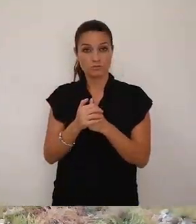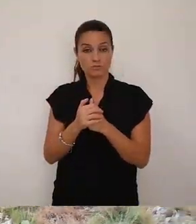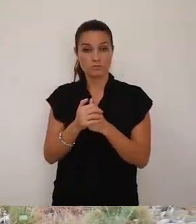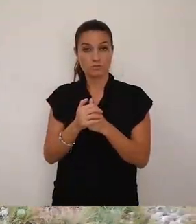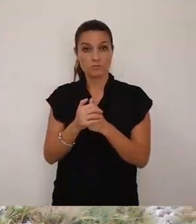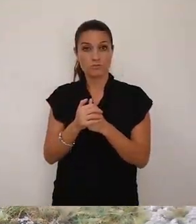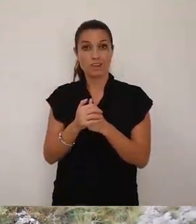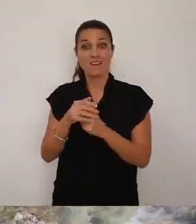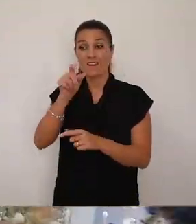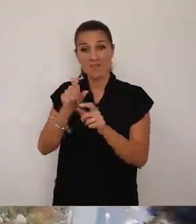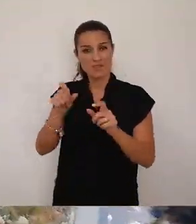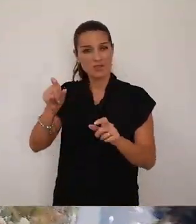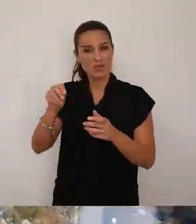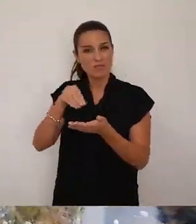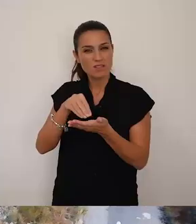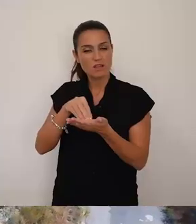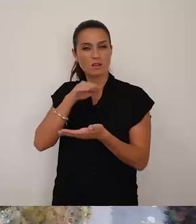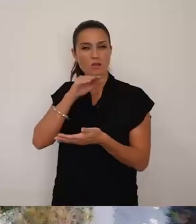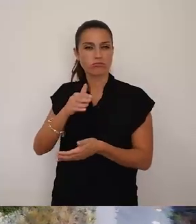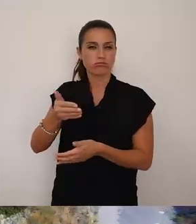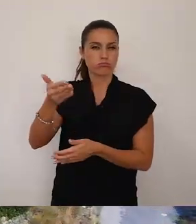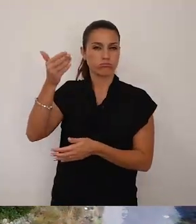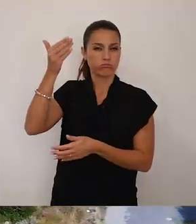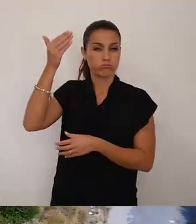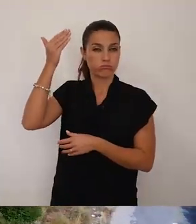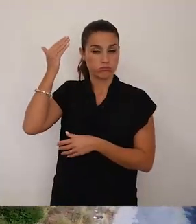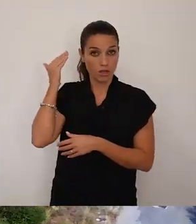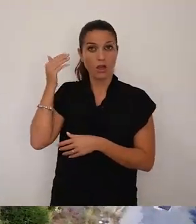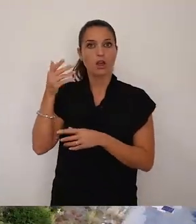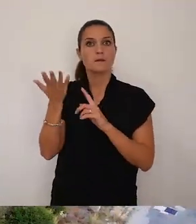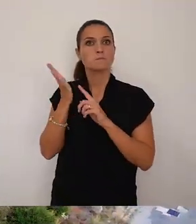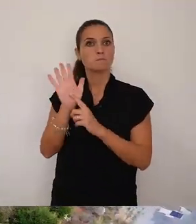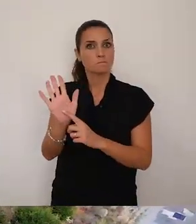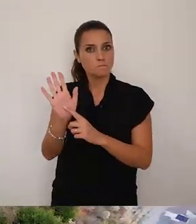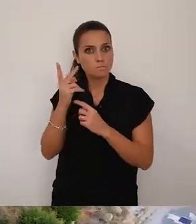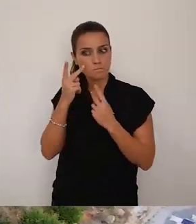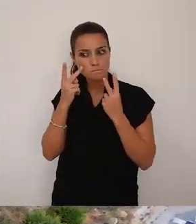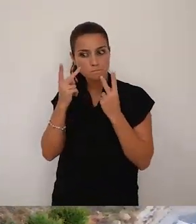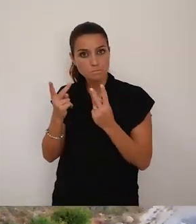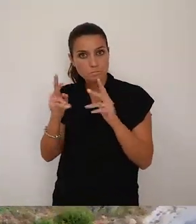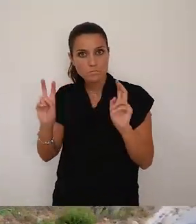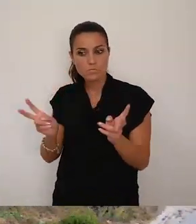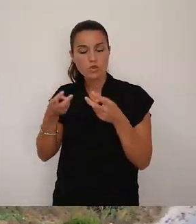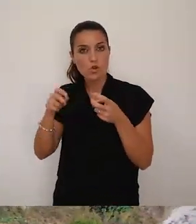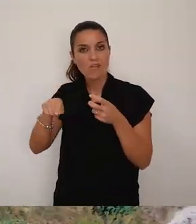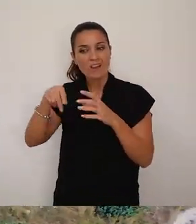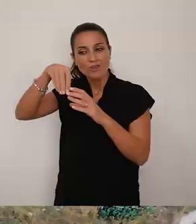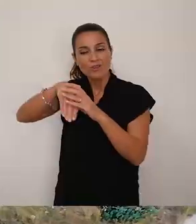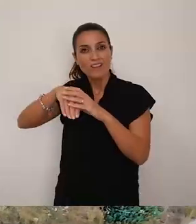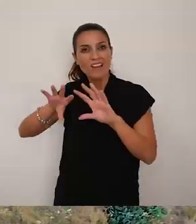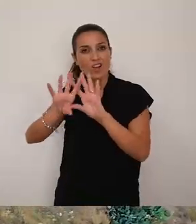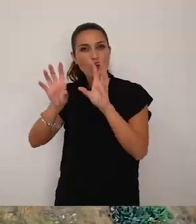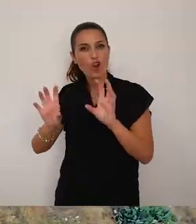La presenza dell'uomo in queste zone si attesta già dai tempi più antichi, come dimostrano i reperti individuati all'interno della grotta